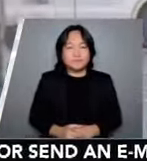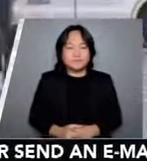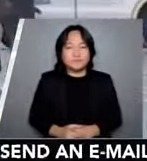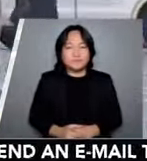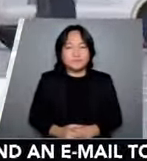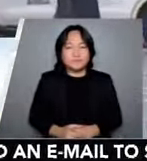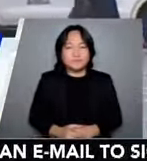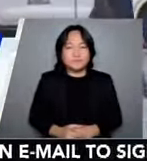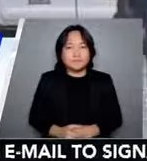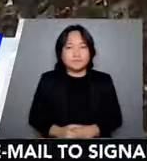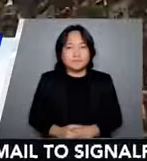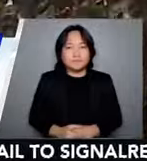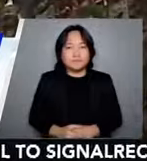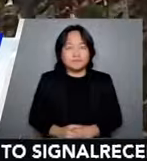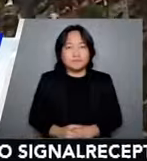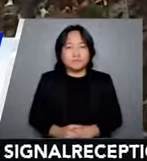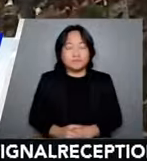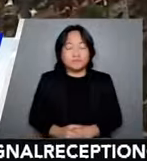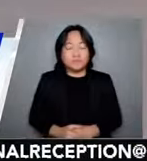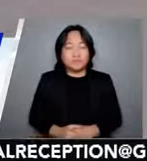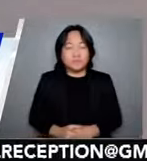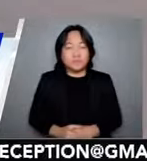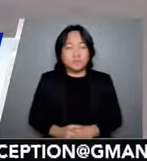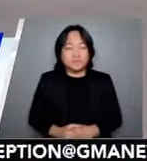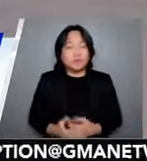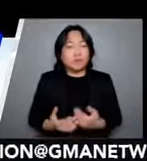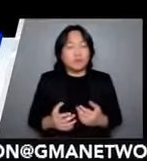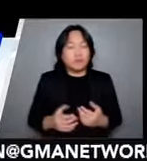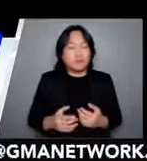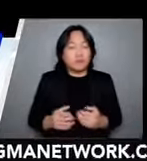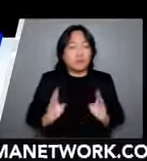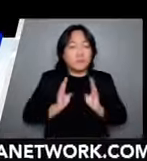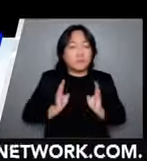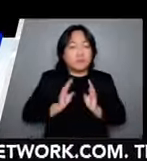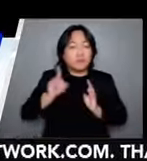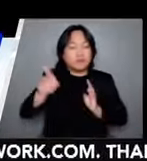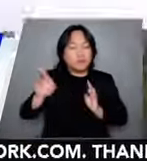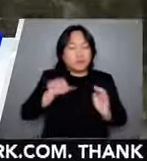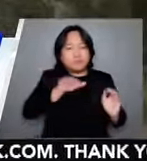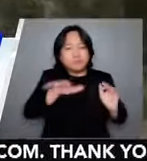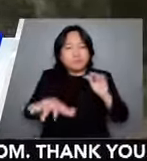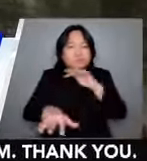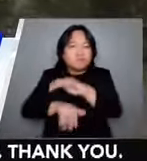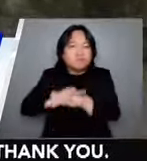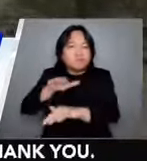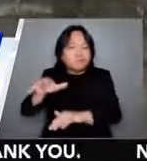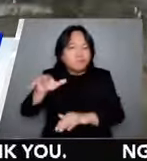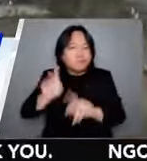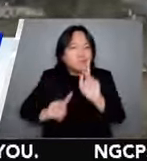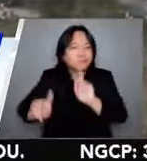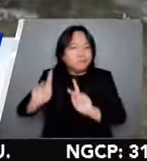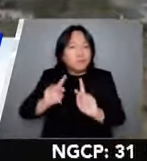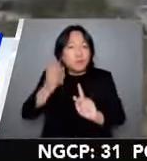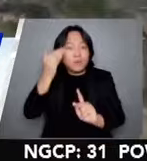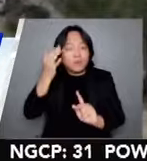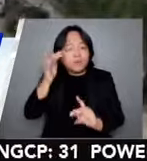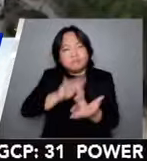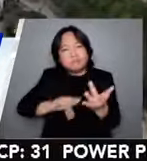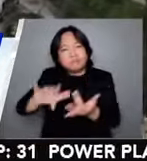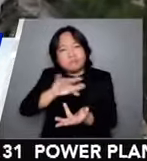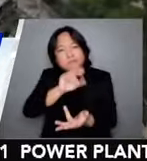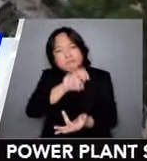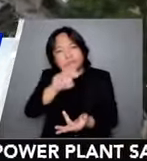Tuloy-tuloy ang dating ng mga turista sa Baguio City. Sari-sari kasi ang mga pwedeng gawin at bisitahin sa summer capital